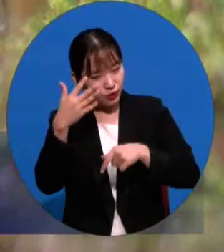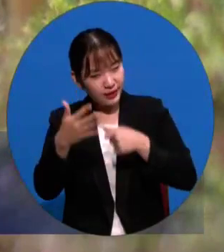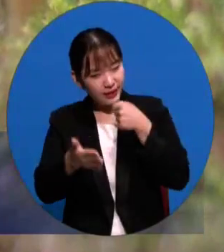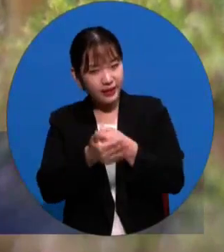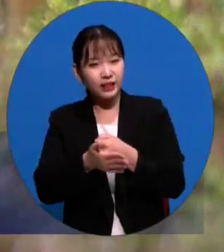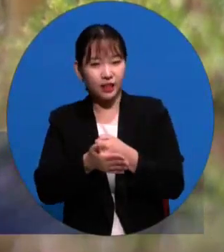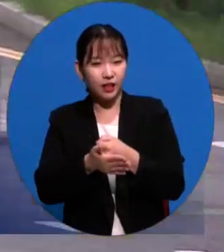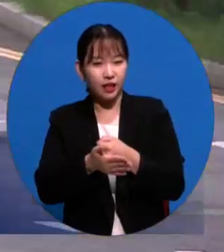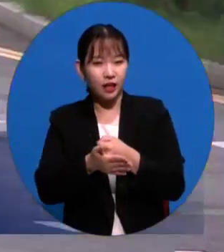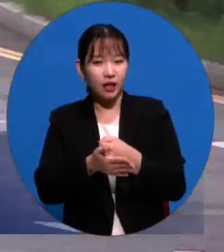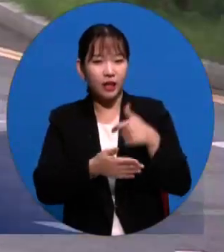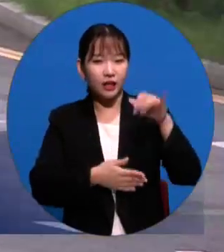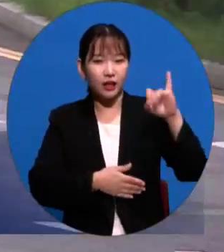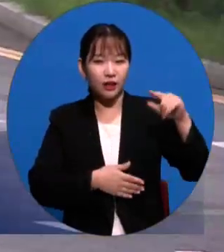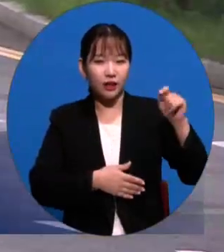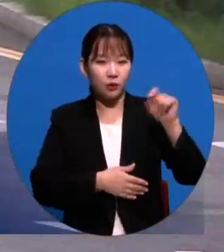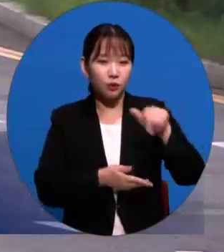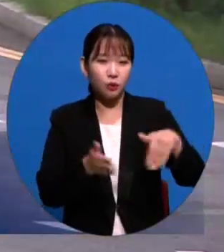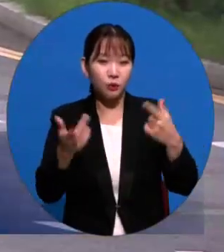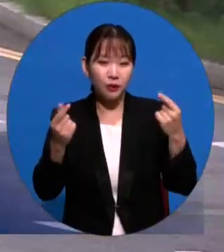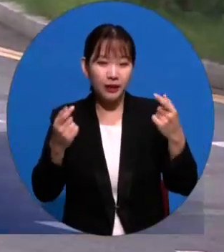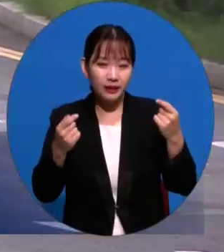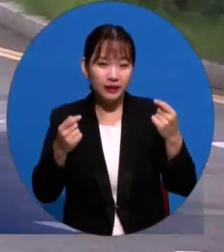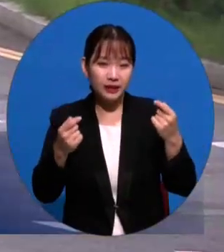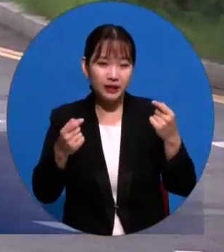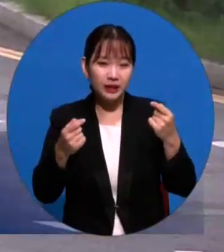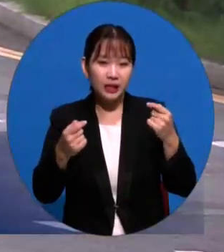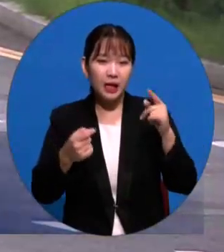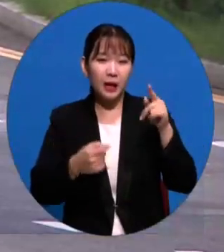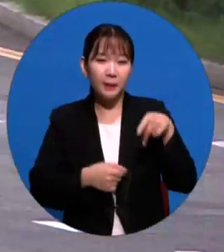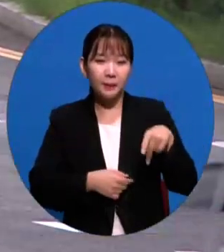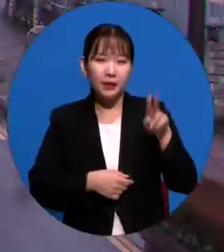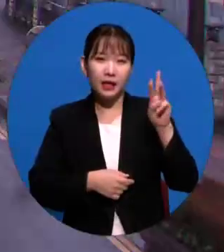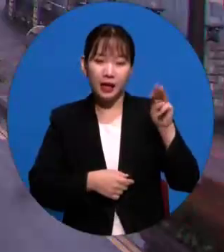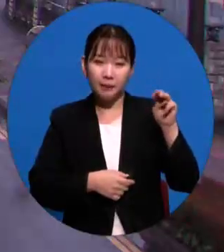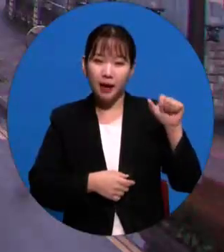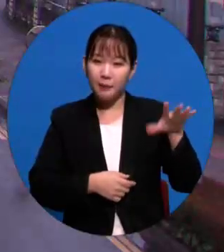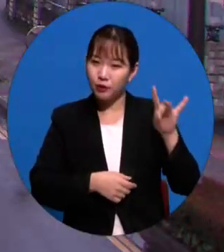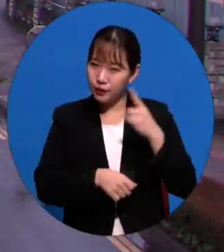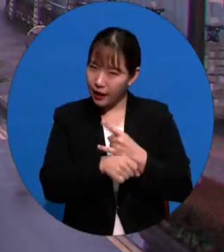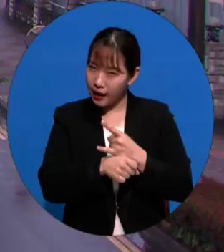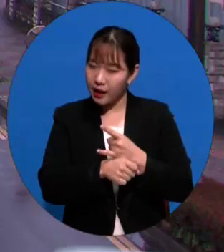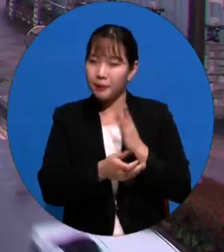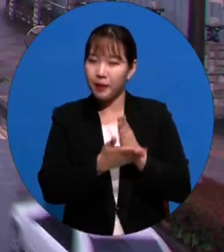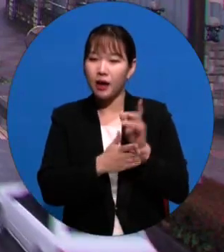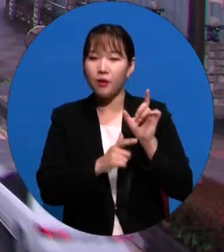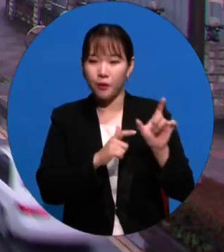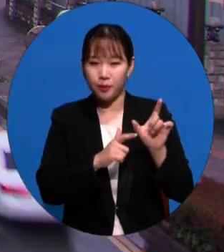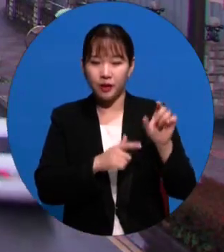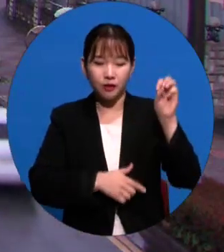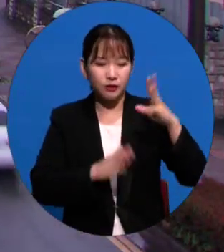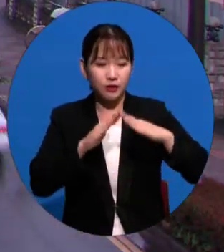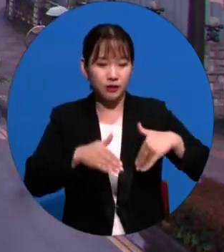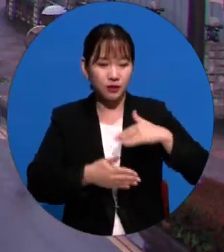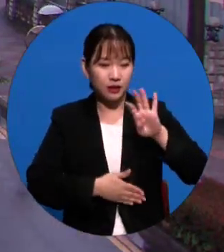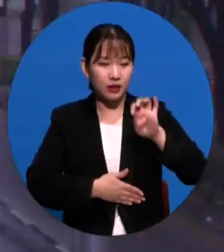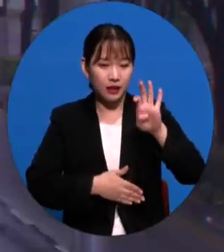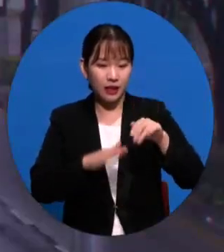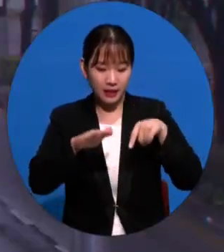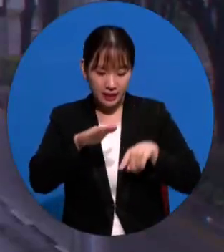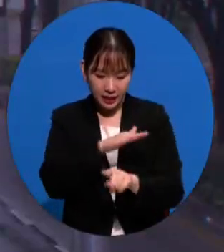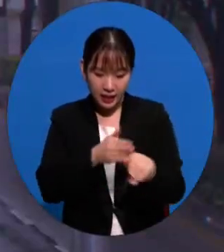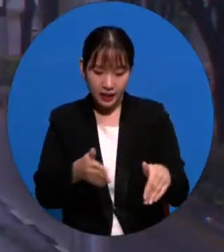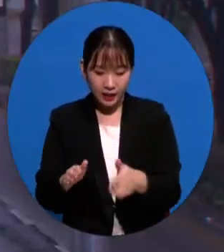그 경인고속도로 같이 방음터널의 PMMA를 먼저 할 것인가? 광주 전남 44개 지하차도